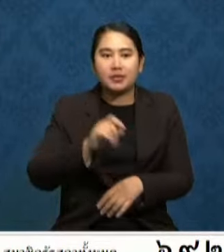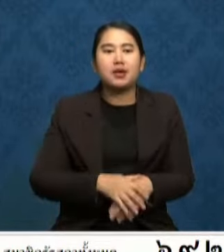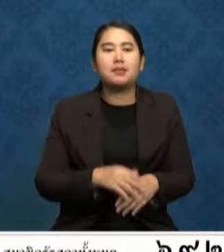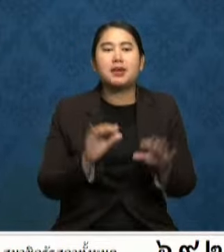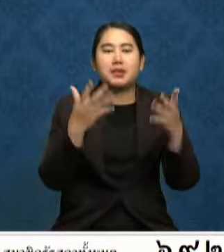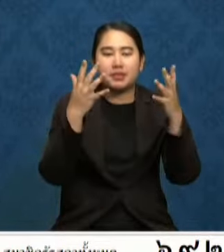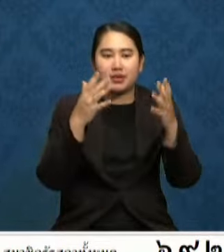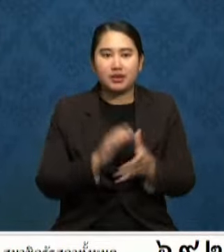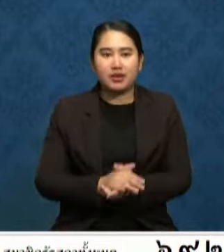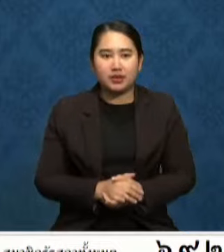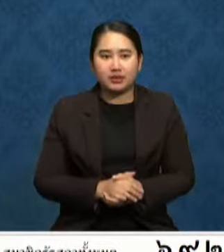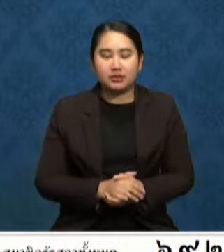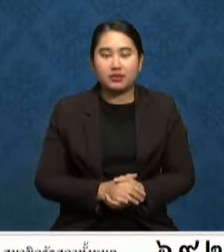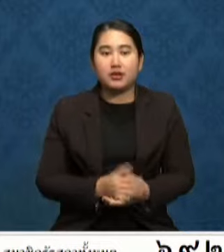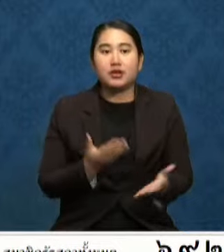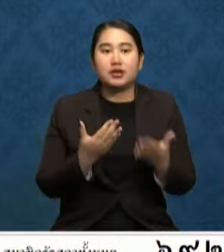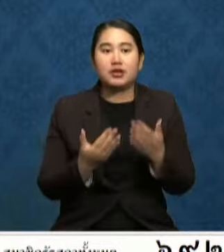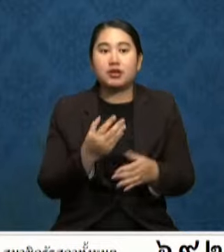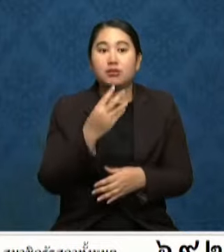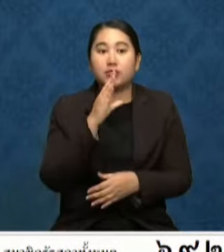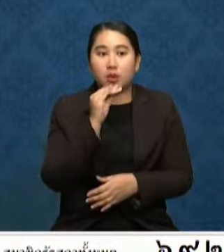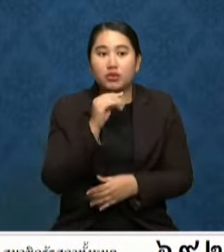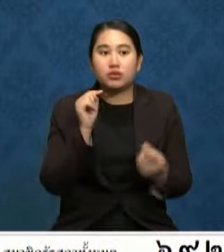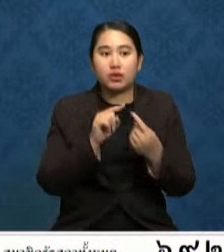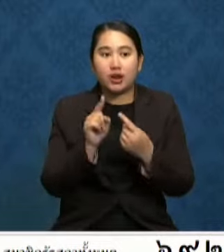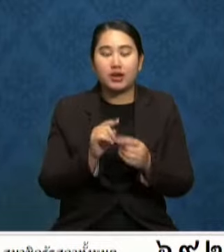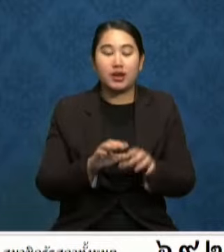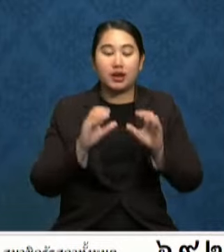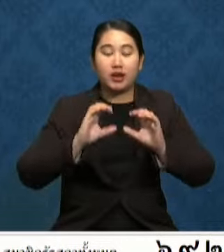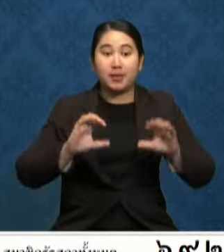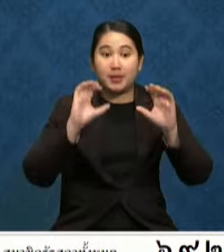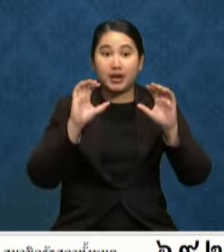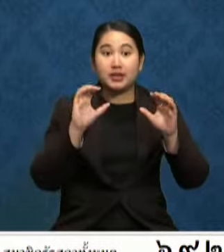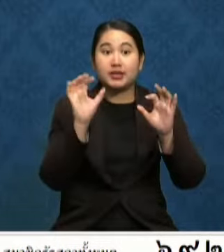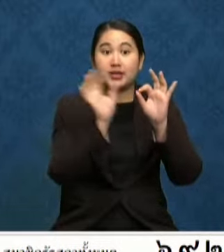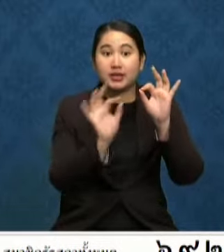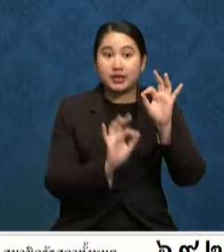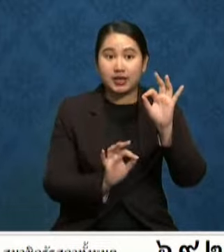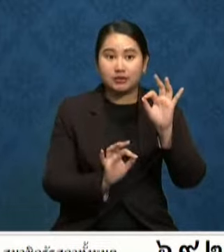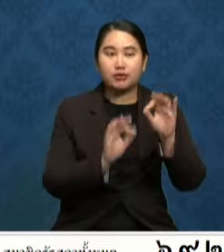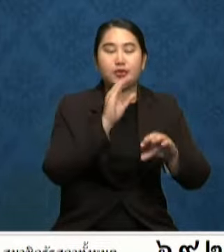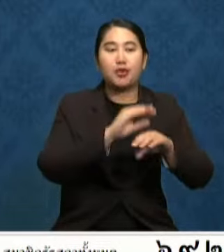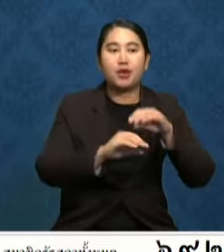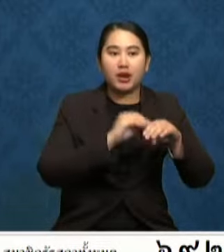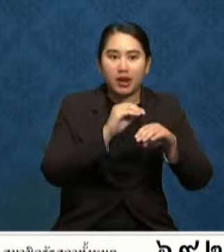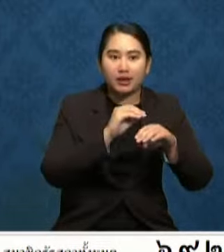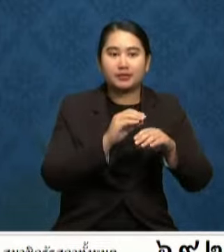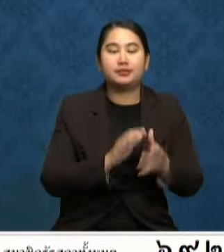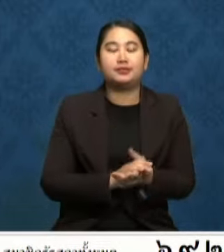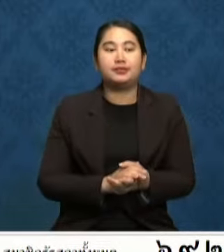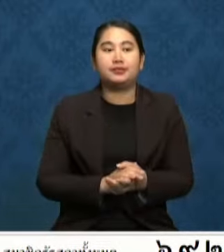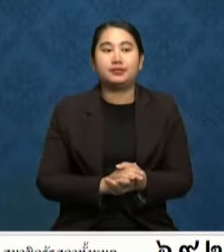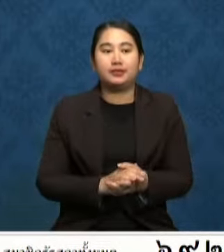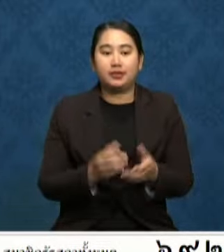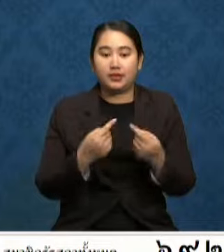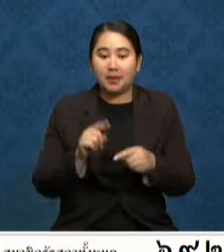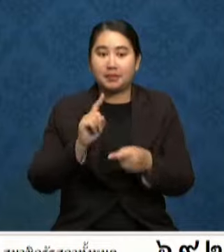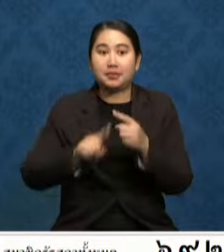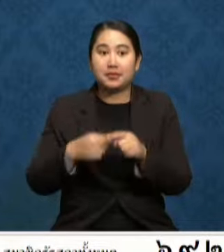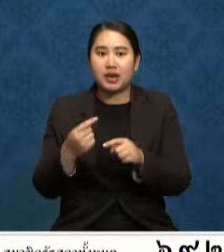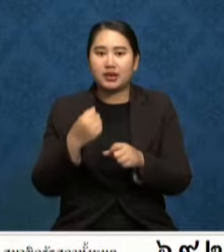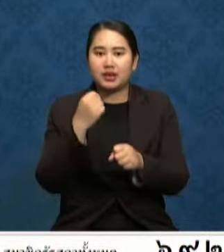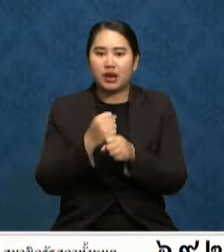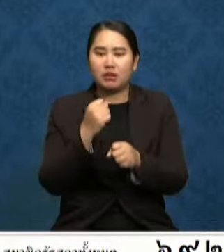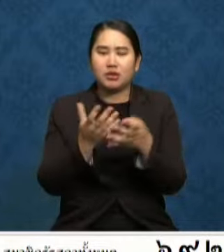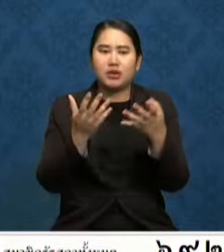มกไม่มีหรอพูอกมมนึก็คือรฐบาลเขาเขียน Macroนโยบายเขาเขีน Macroแต่เพื่อนไปลง Mac